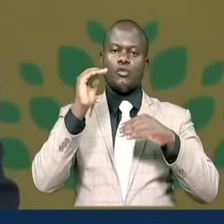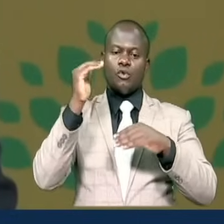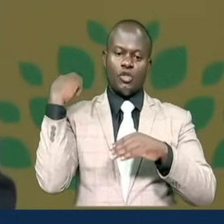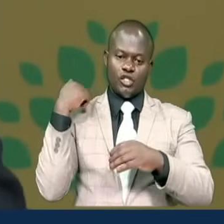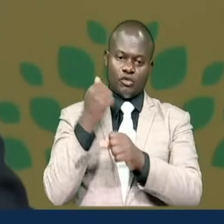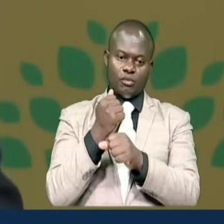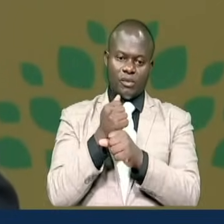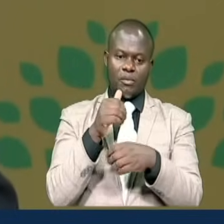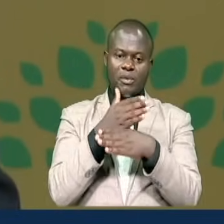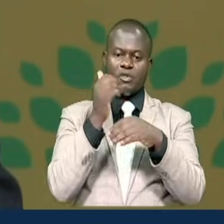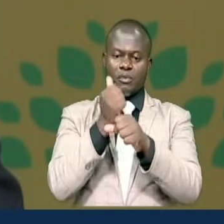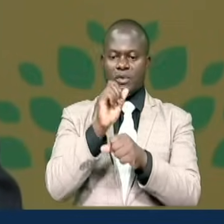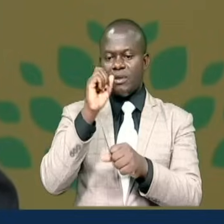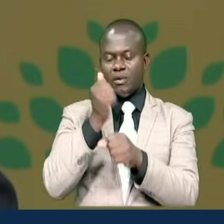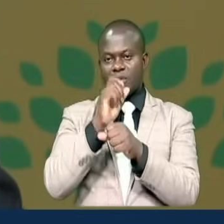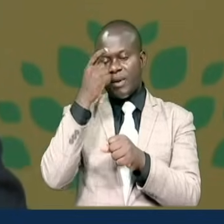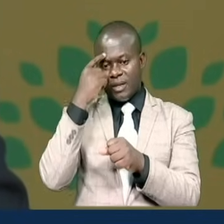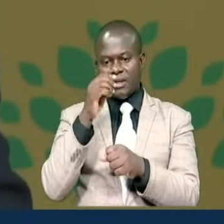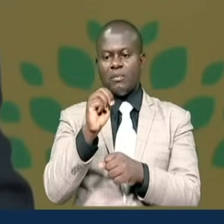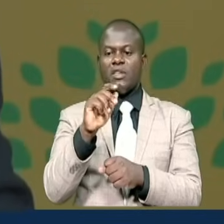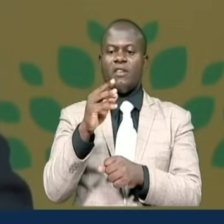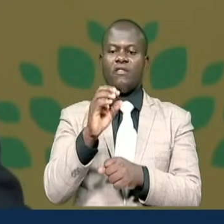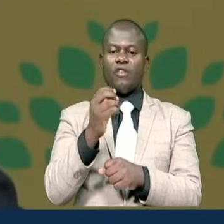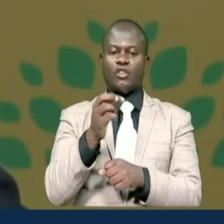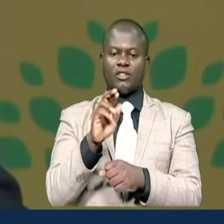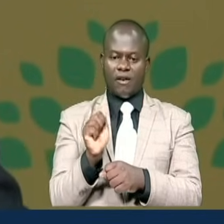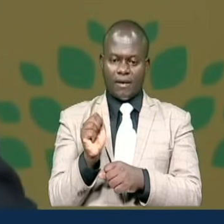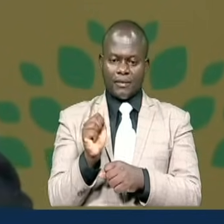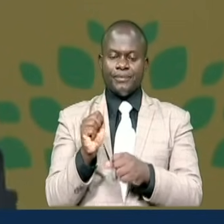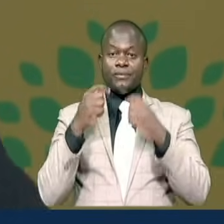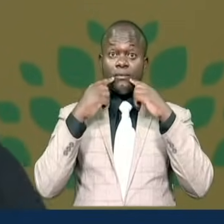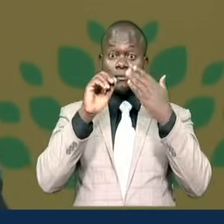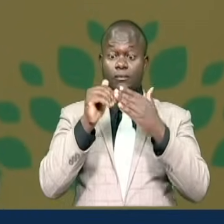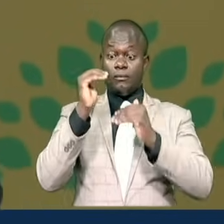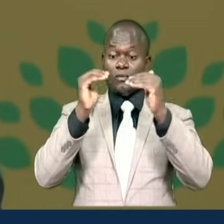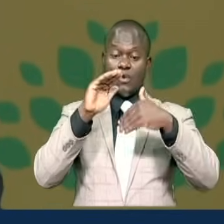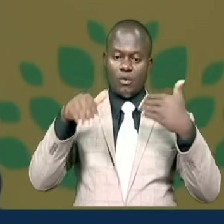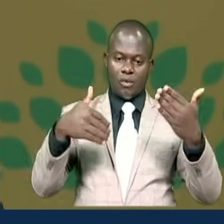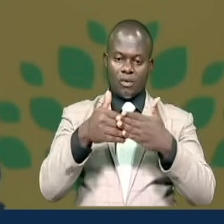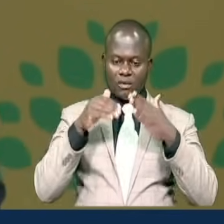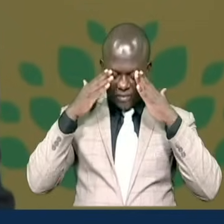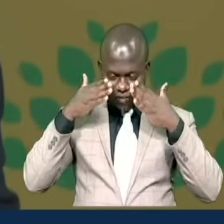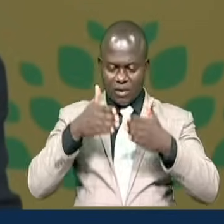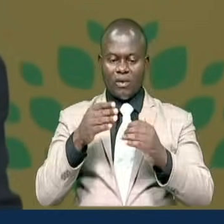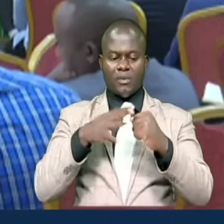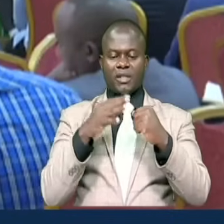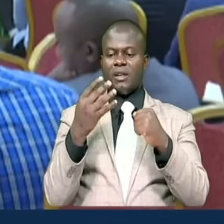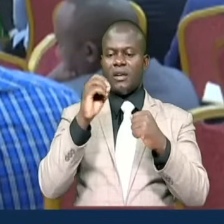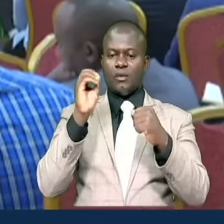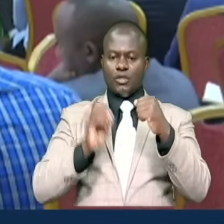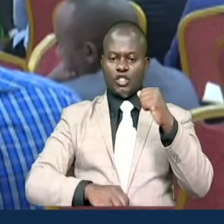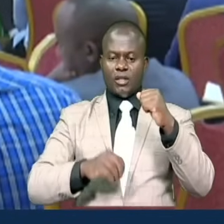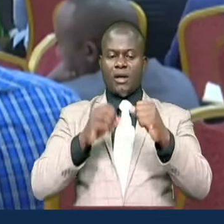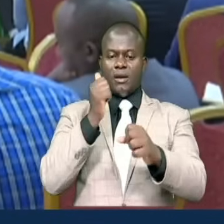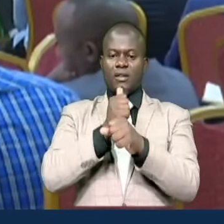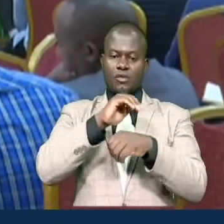muri ministeri y'umurimo n'abakozi ba leta mifotra Nambari Foste avuga kuri urwego rwihariye 94% kw'ijana